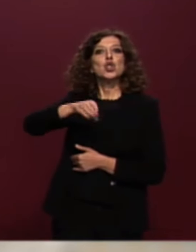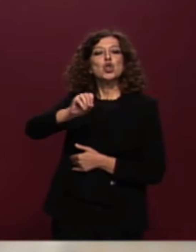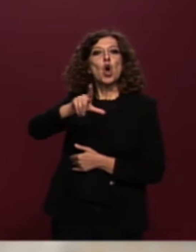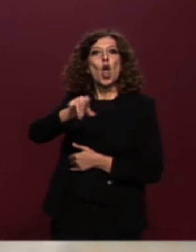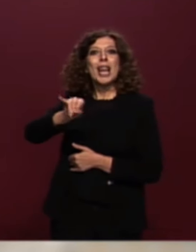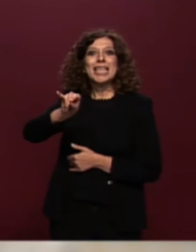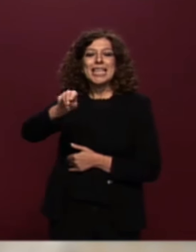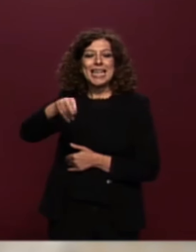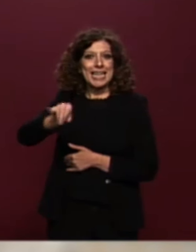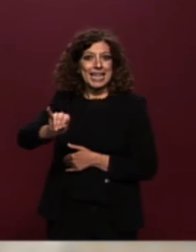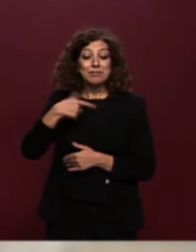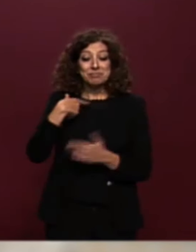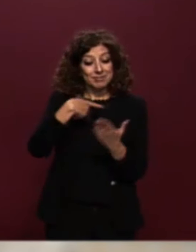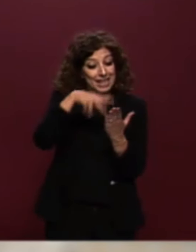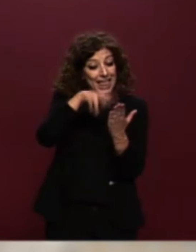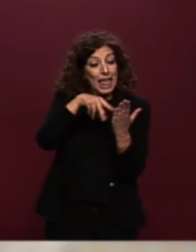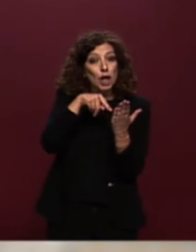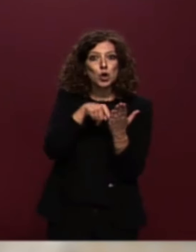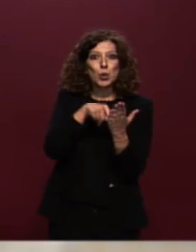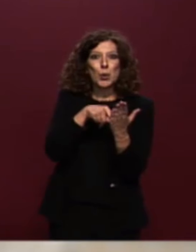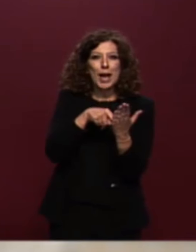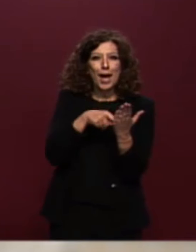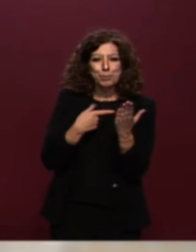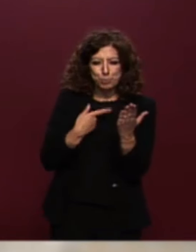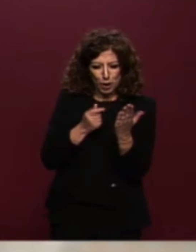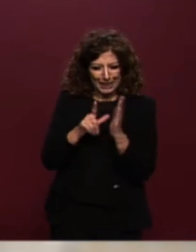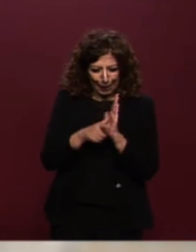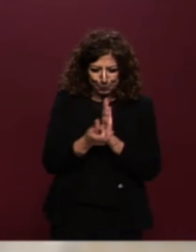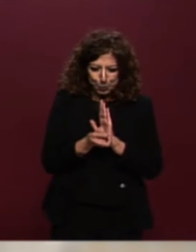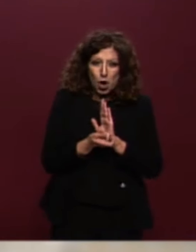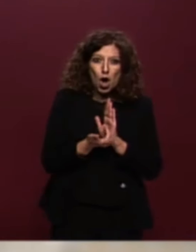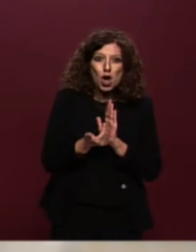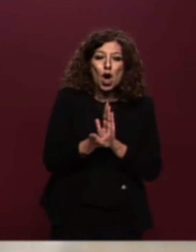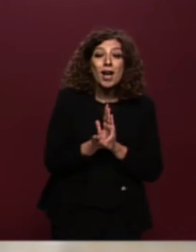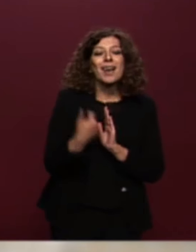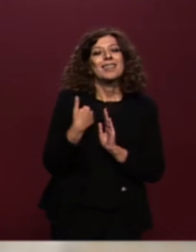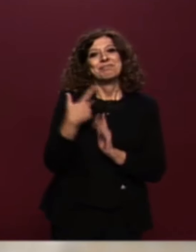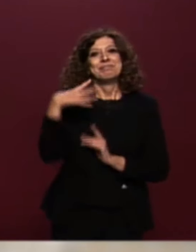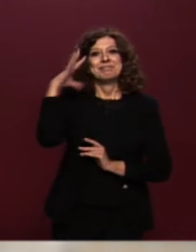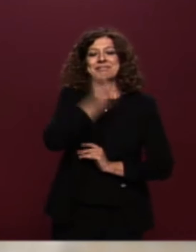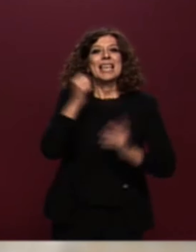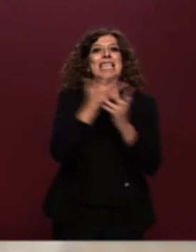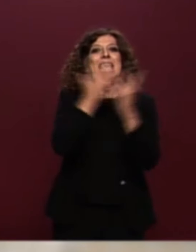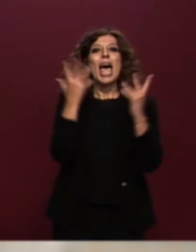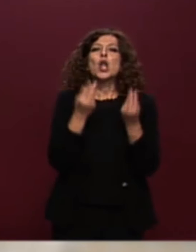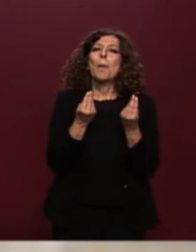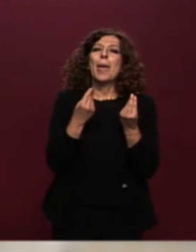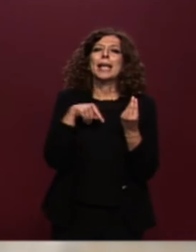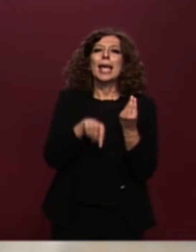pochi minuti ha fatto capire perché abbiamo voluto organizzare questi stati generali. Oggi siamo qui per